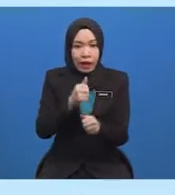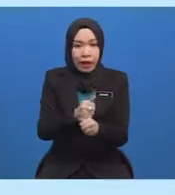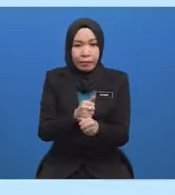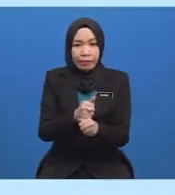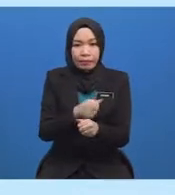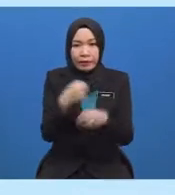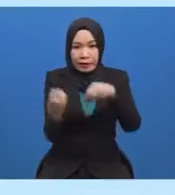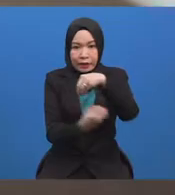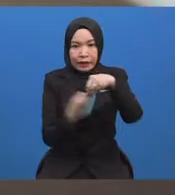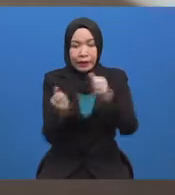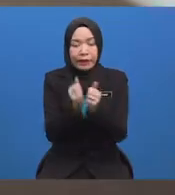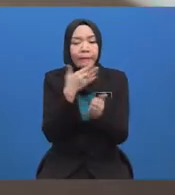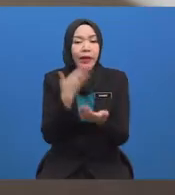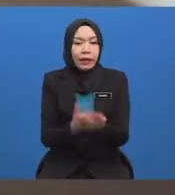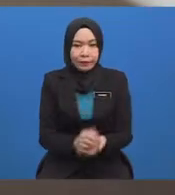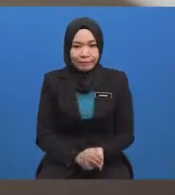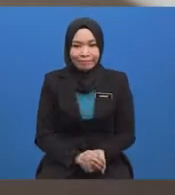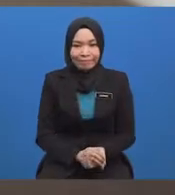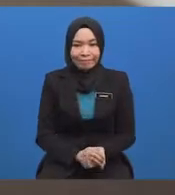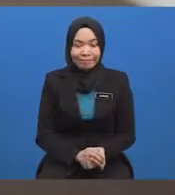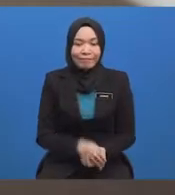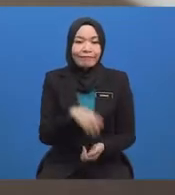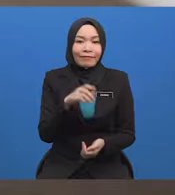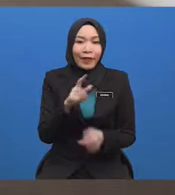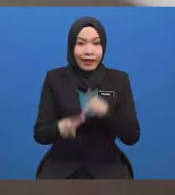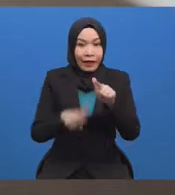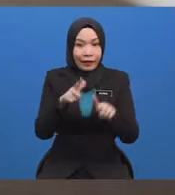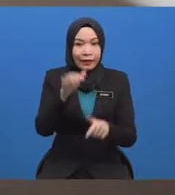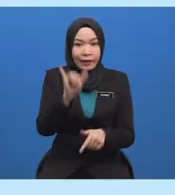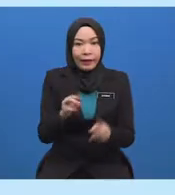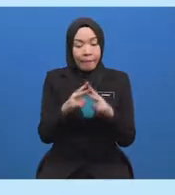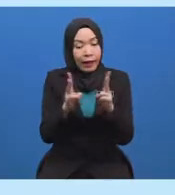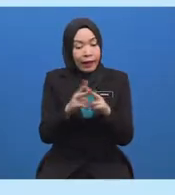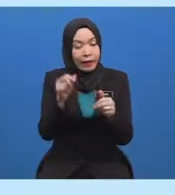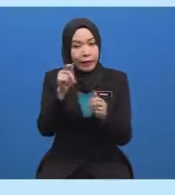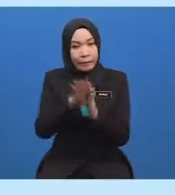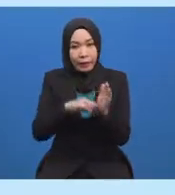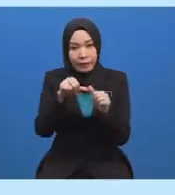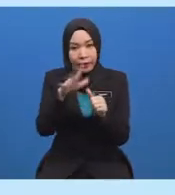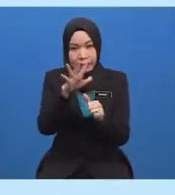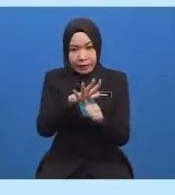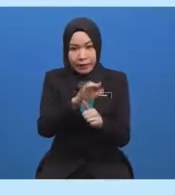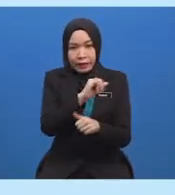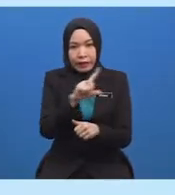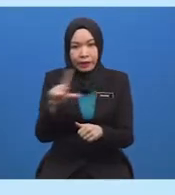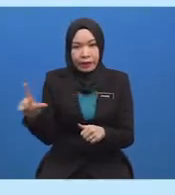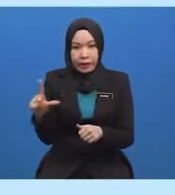ini salah satu langkah yang paling berkesan ialah penguatkuasaan